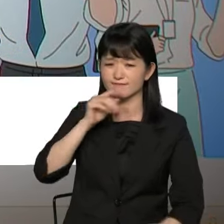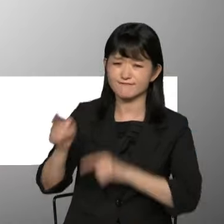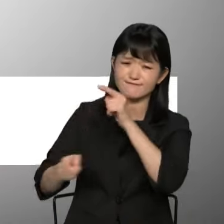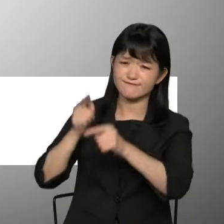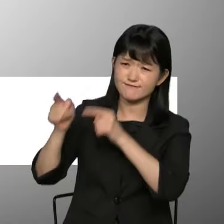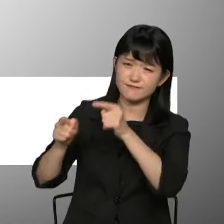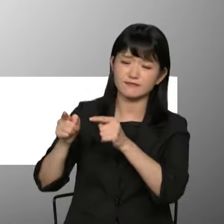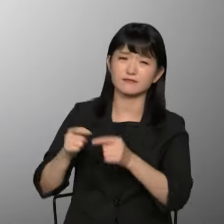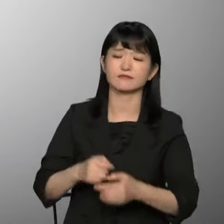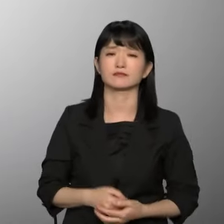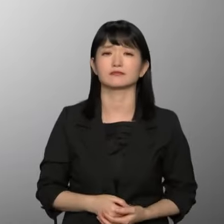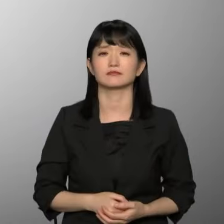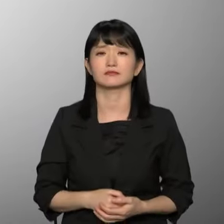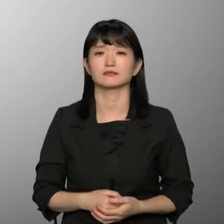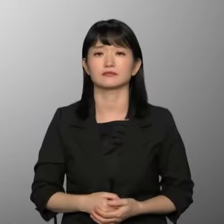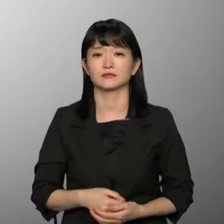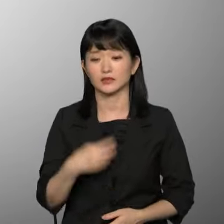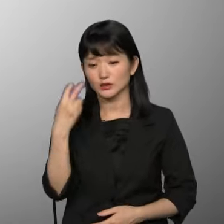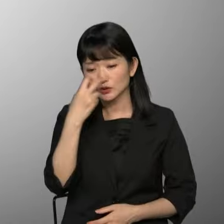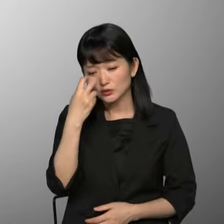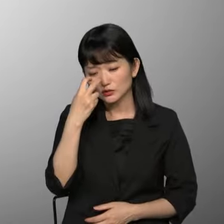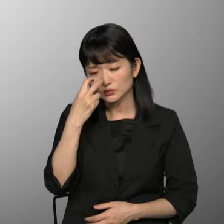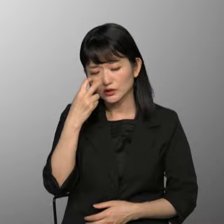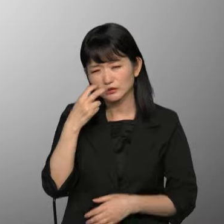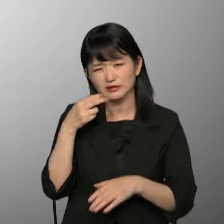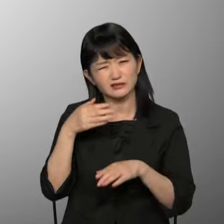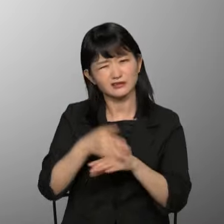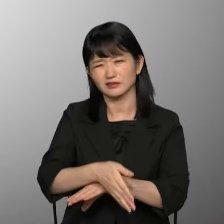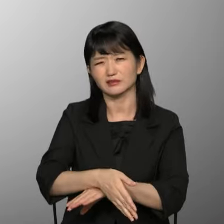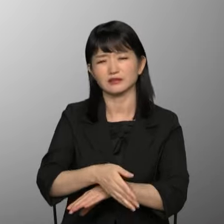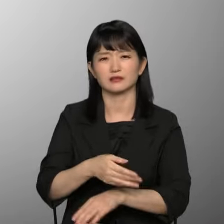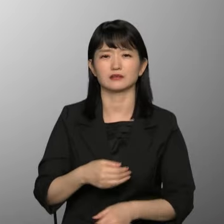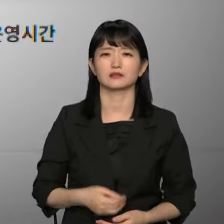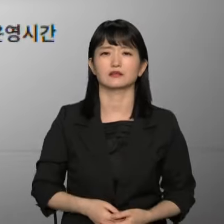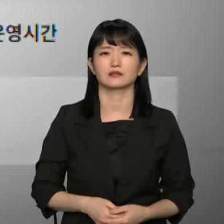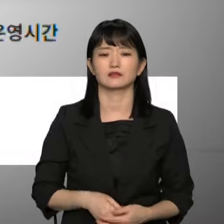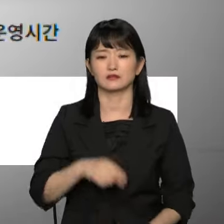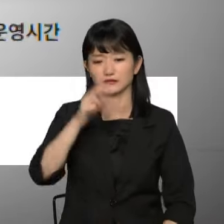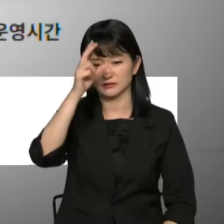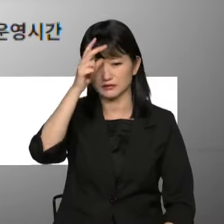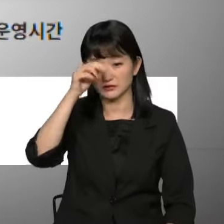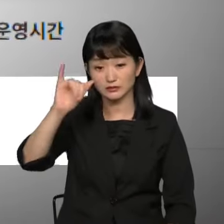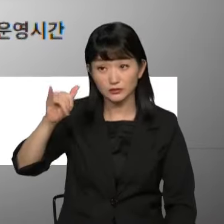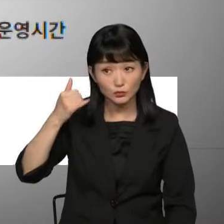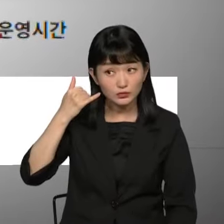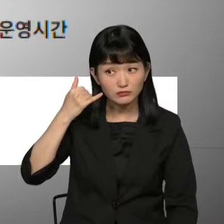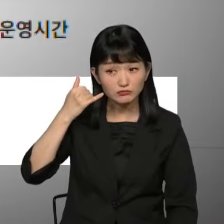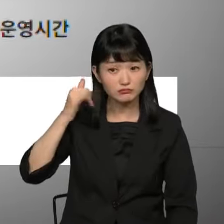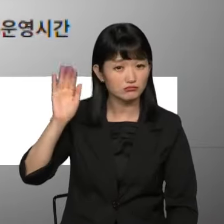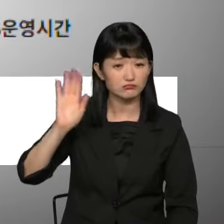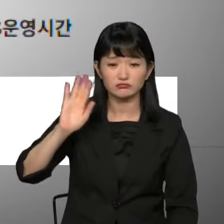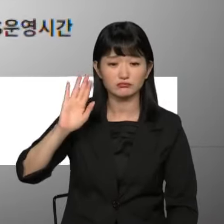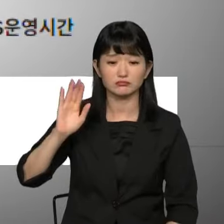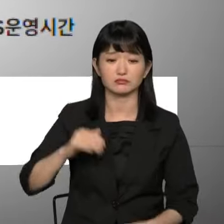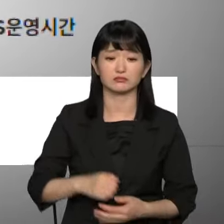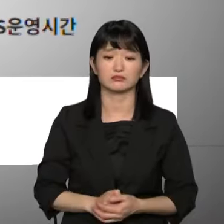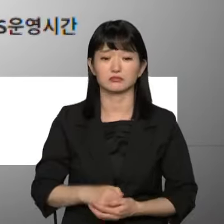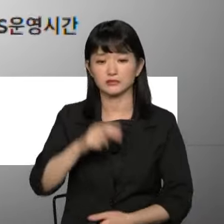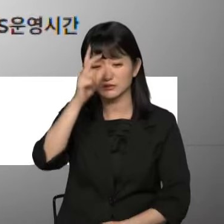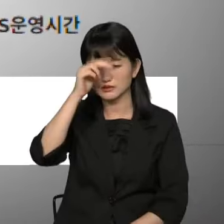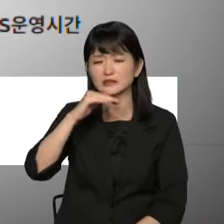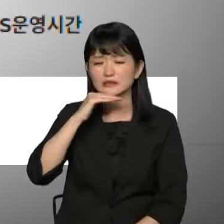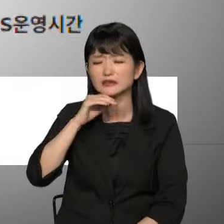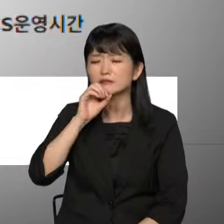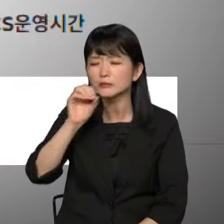상호로. 하지만 수사 속도는 더딥니다. 경찰에서 연락은 오나요? 안 와요. 경찰에서도